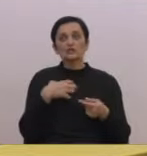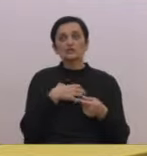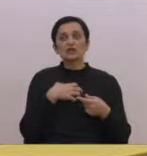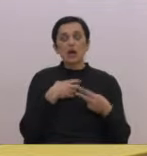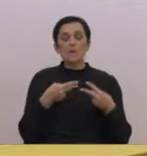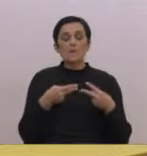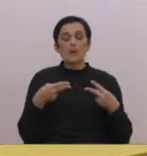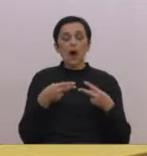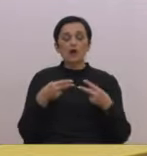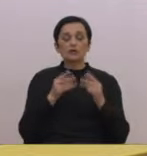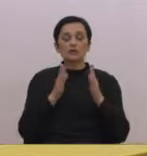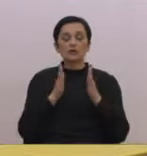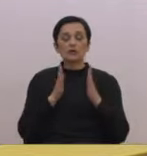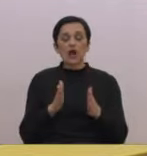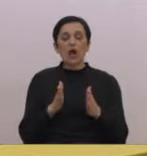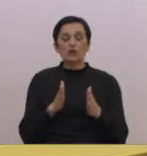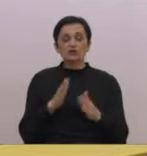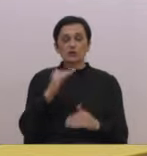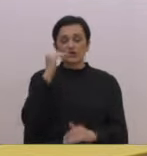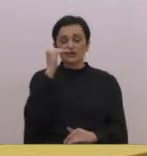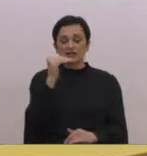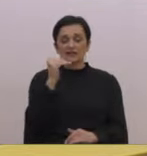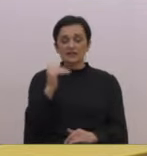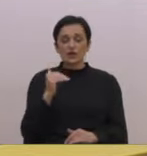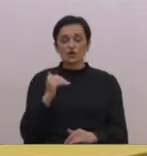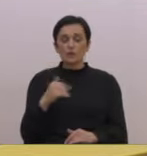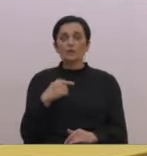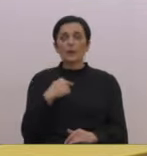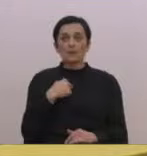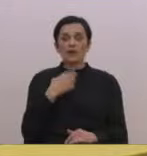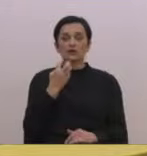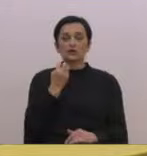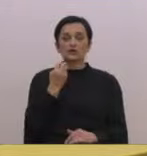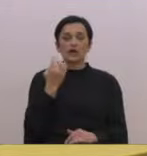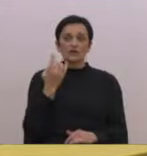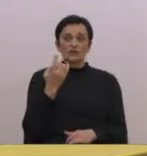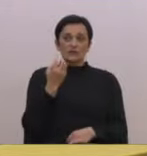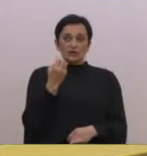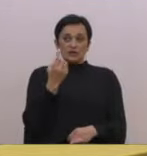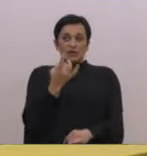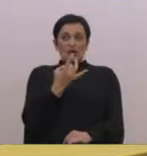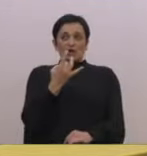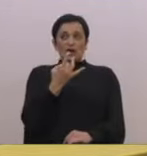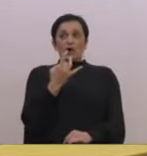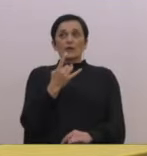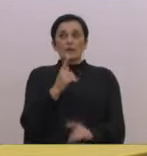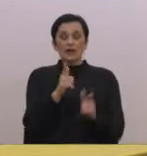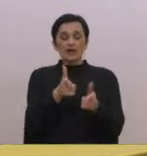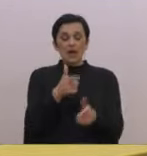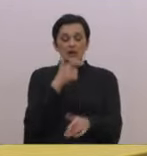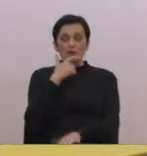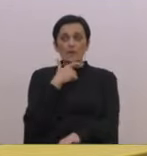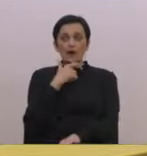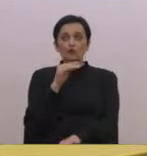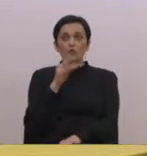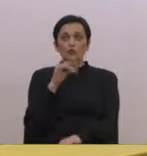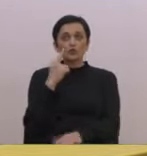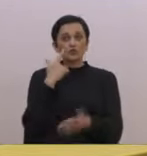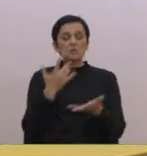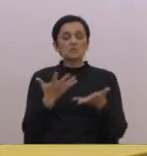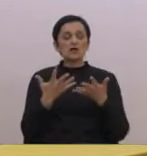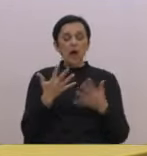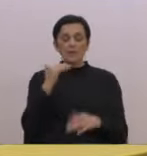პარტნიორისთვის განსაზღვრულ კრიტერიუმებს. მე კიდევ ერთხელ მე გეთახვით ბატონო ფრიდონ რომ კაფიო